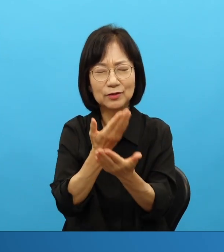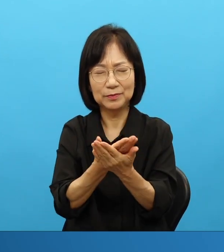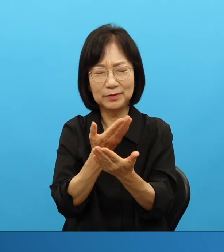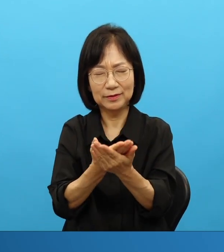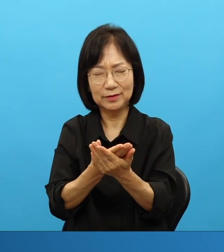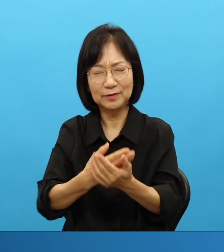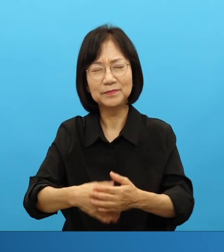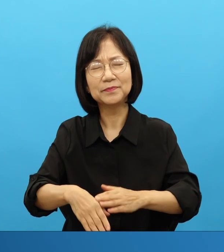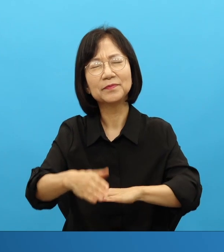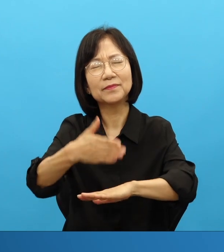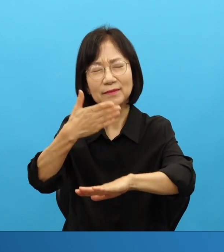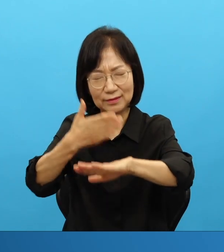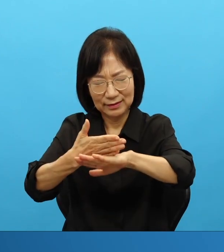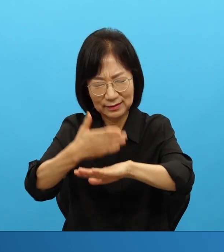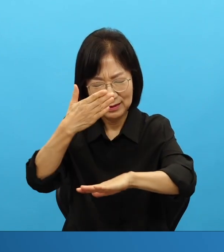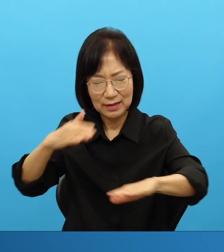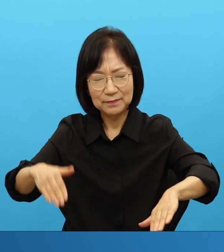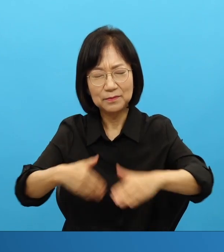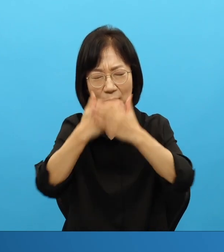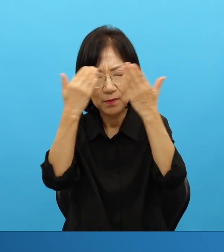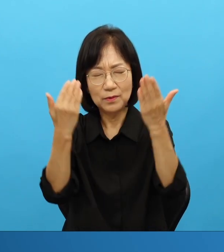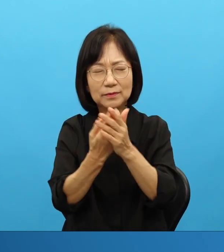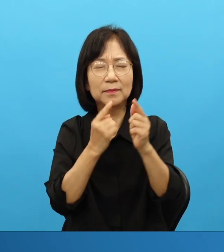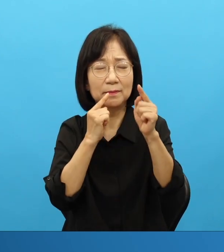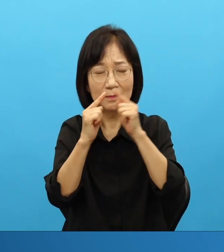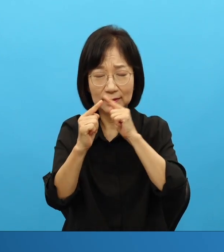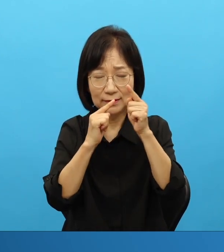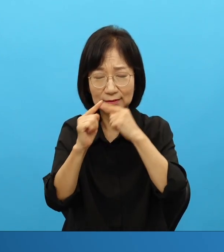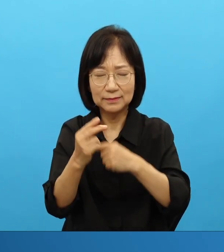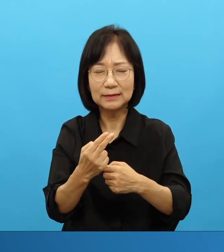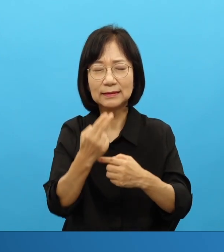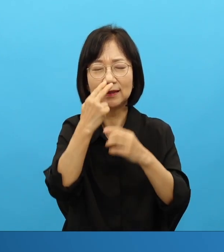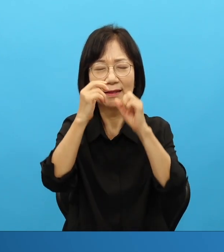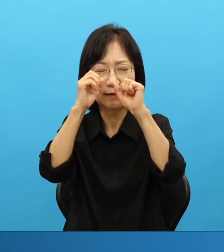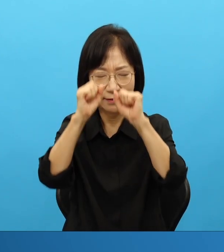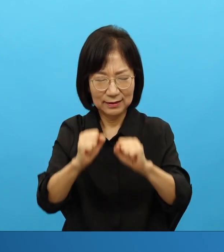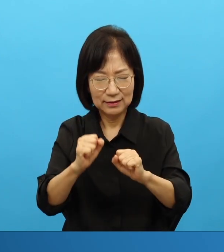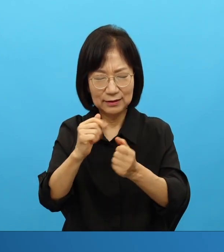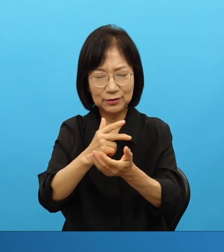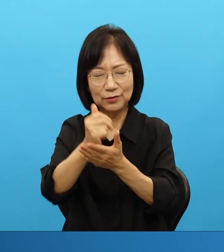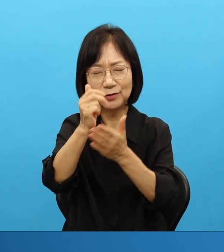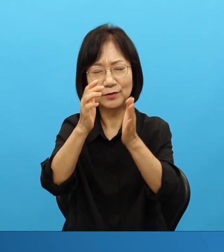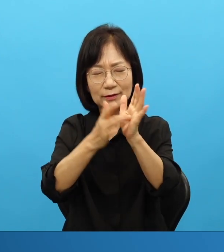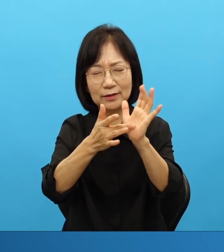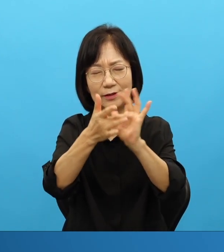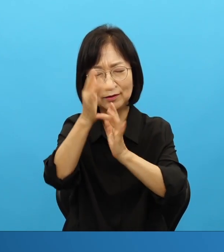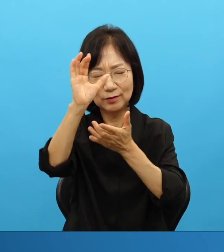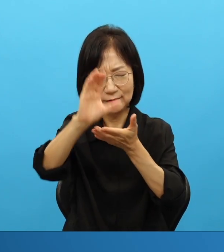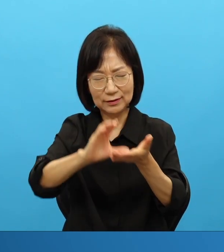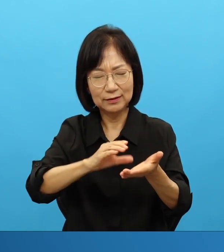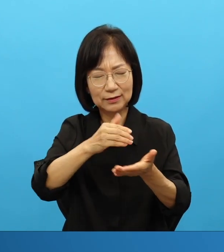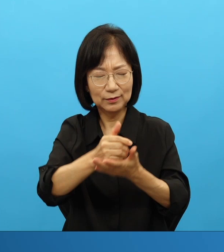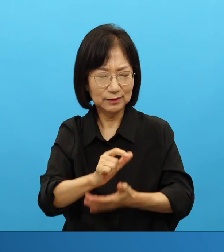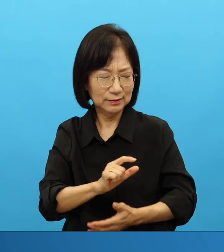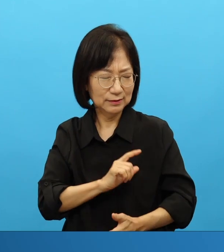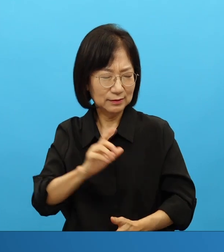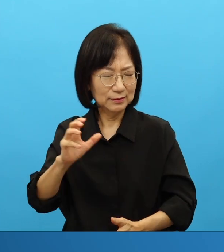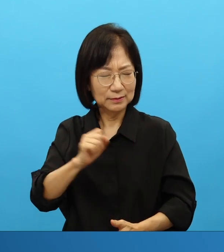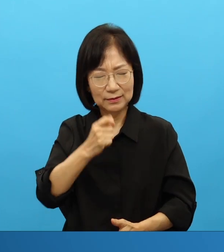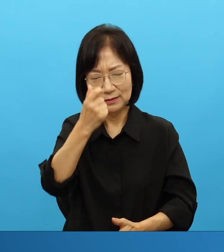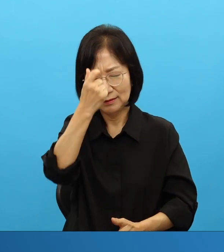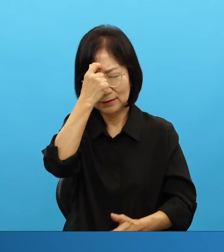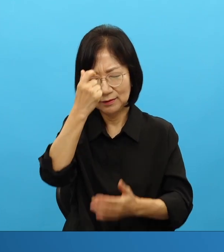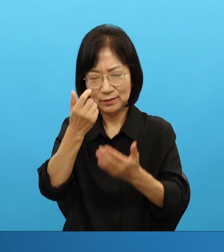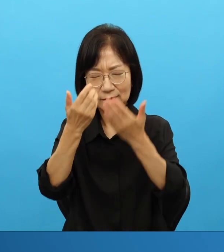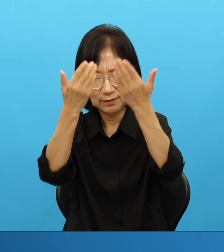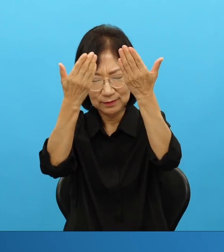감사드리오며 이 모든 말씀 살아계신 예수 그리스도의 이름으로 기도드리옵나이다. May this be a time of grace for all the believers worshiping in each and every region of the world.